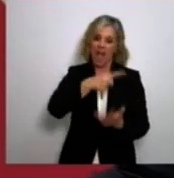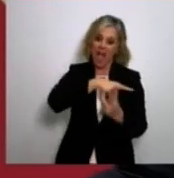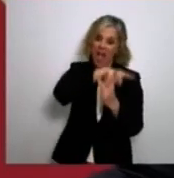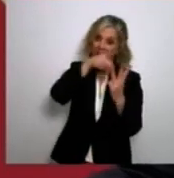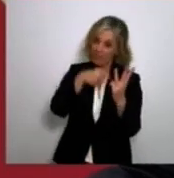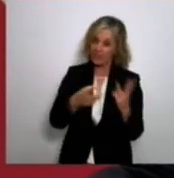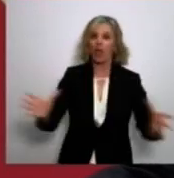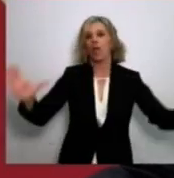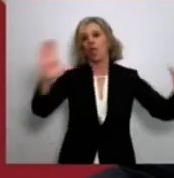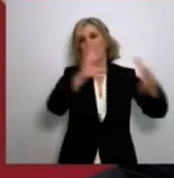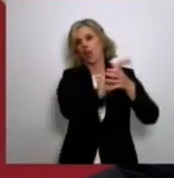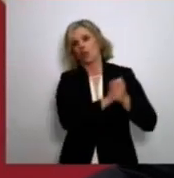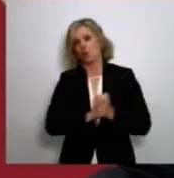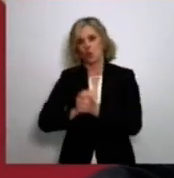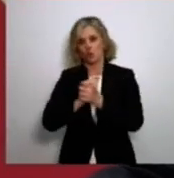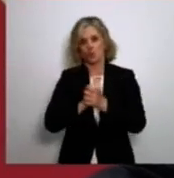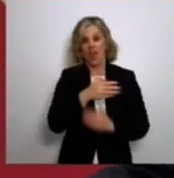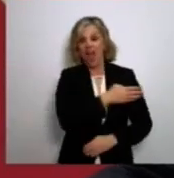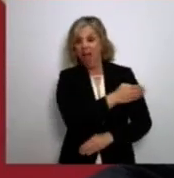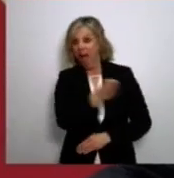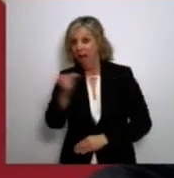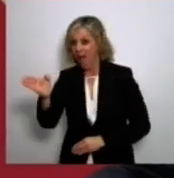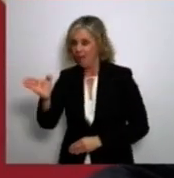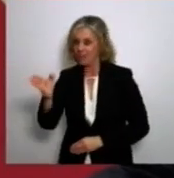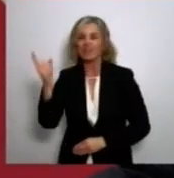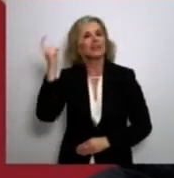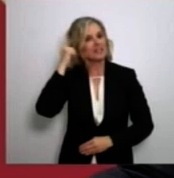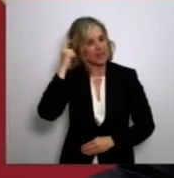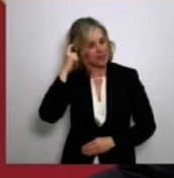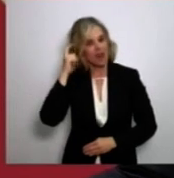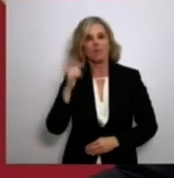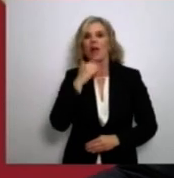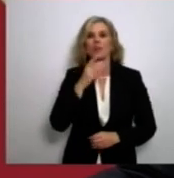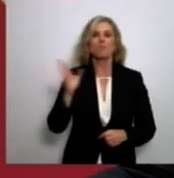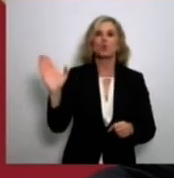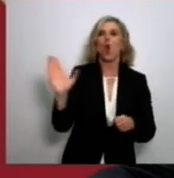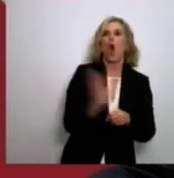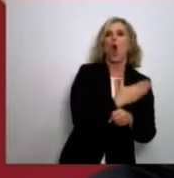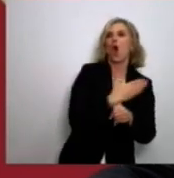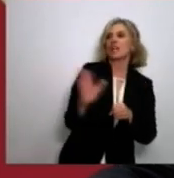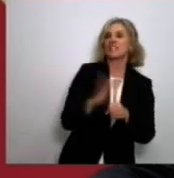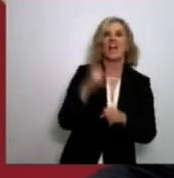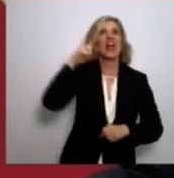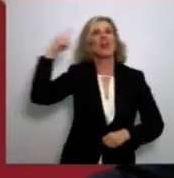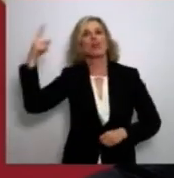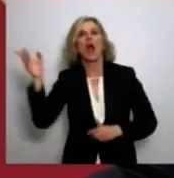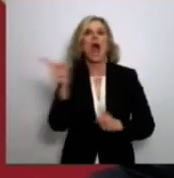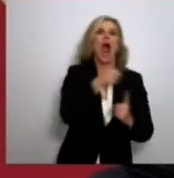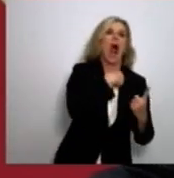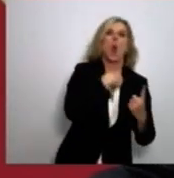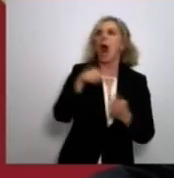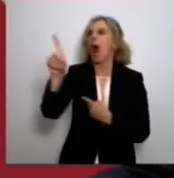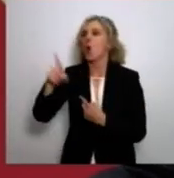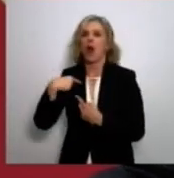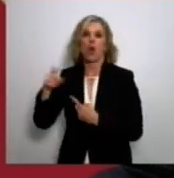Όλοι αυτοί έχουν καταλάβει ότι δεν μπορούν να μας χωρίζουν ιδεολογίες και ότι η ιστορία είναι ιστορία.